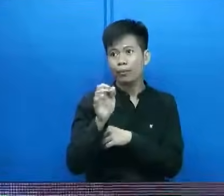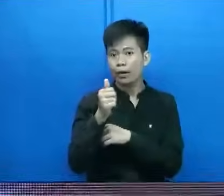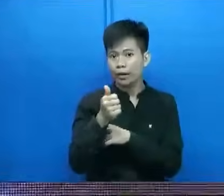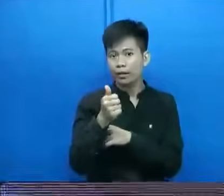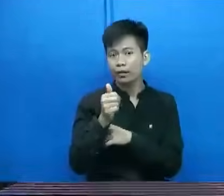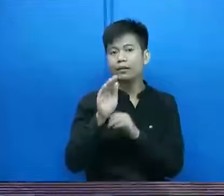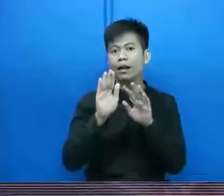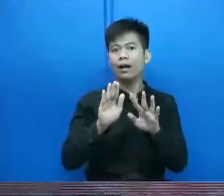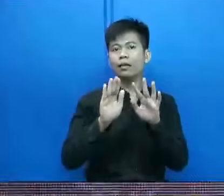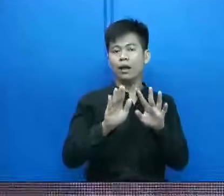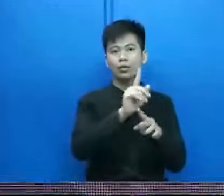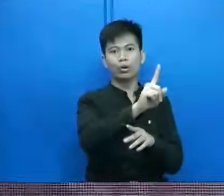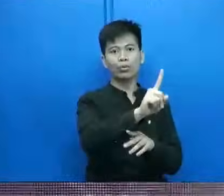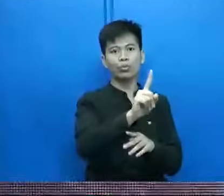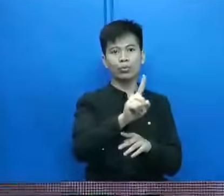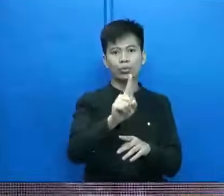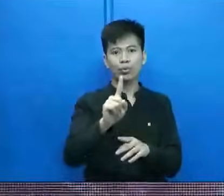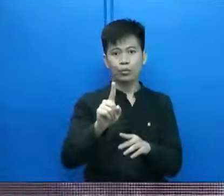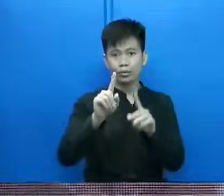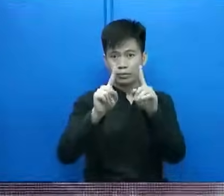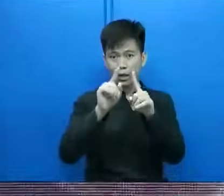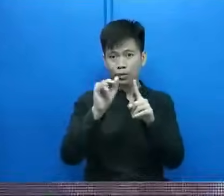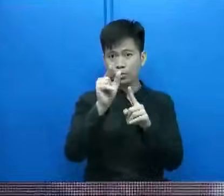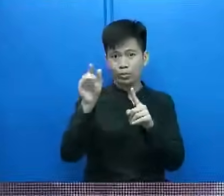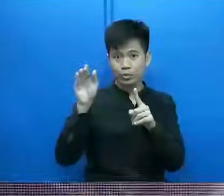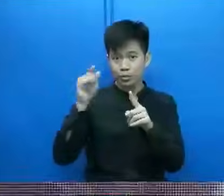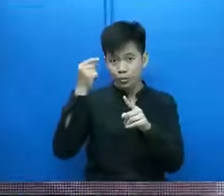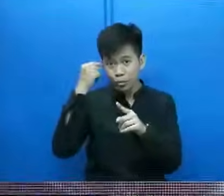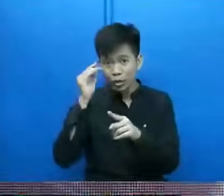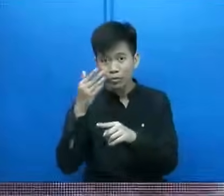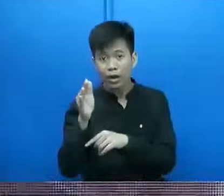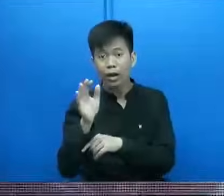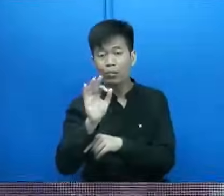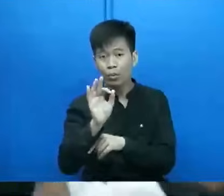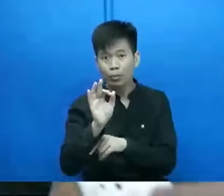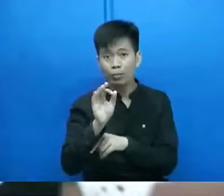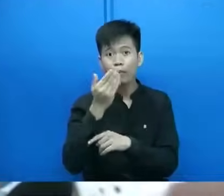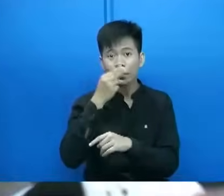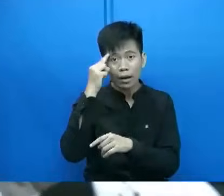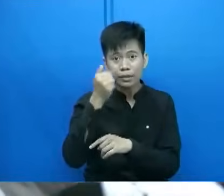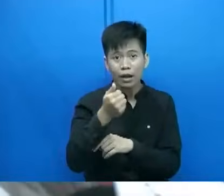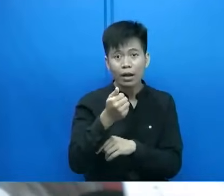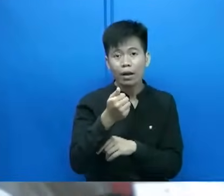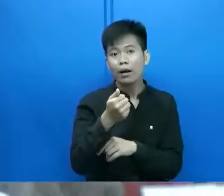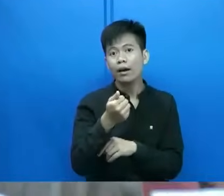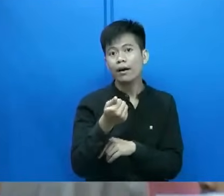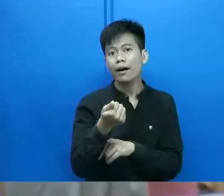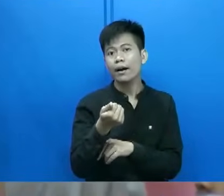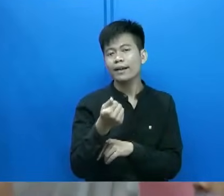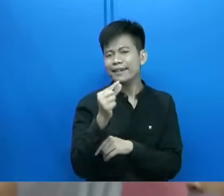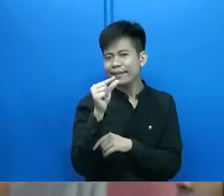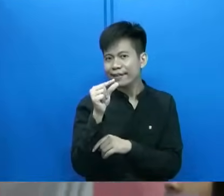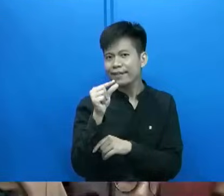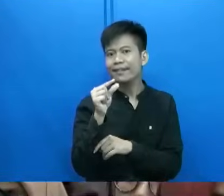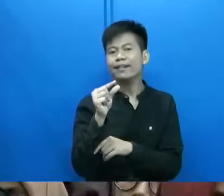Baik, tahan sebentar ya, satu-satu ya. 11 juz. Sudah kuliah? Belum, bisa bahasa Arab?